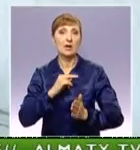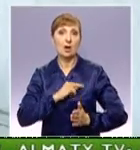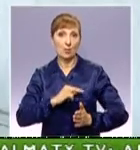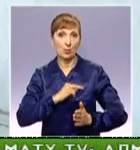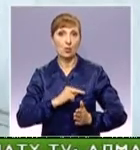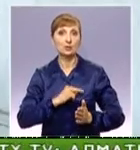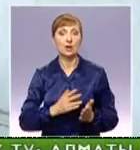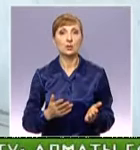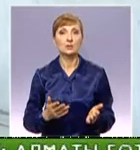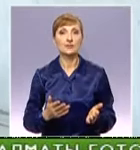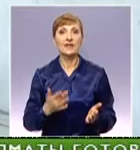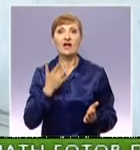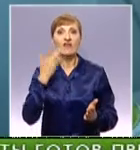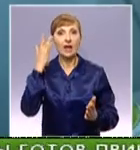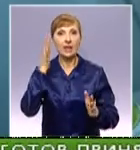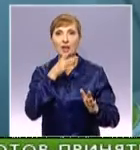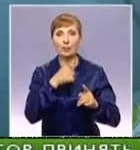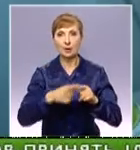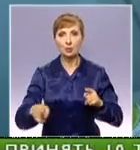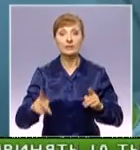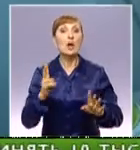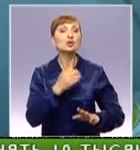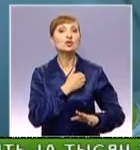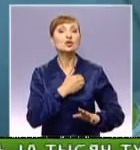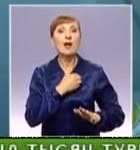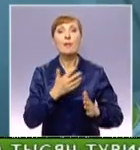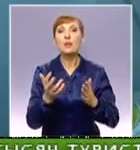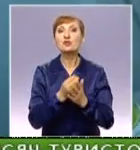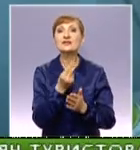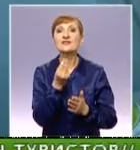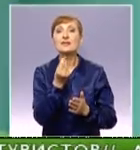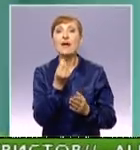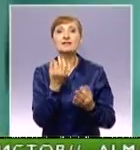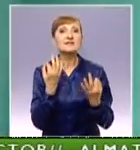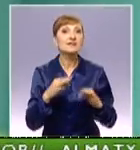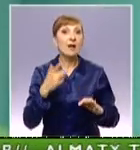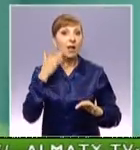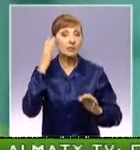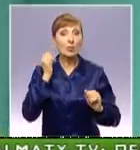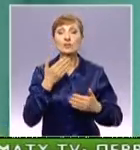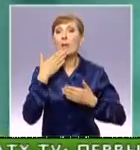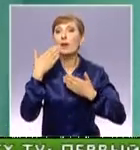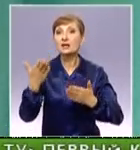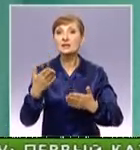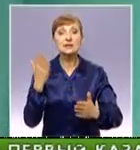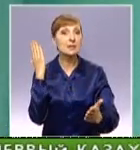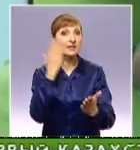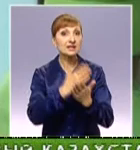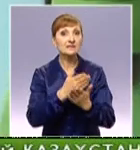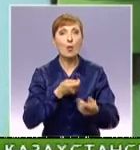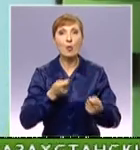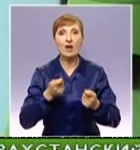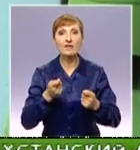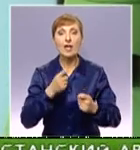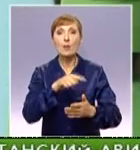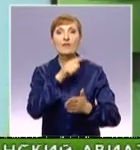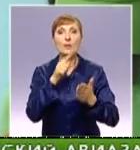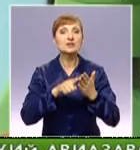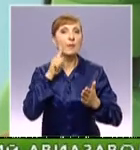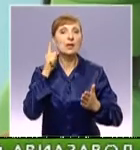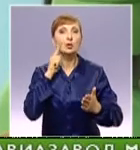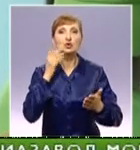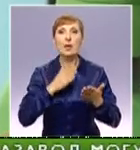официально работают в летний период. Желающие получить финансовую независимость летом могут обратиться и непосредственно в управление по вопросам